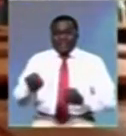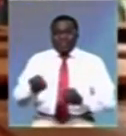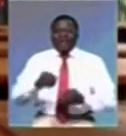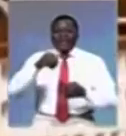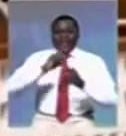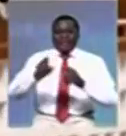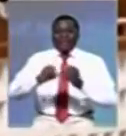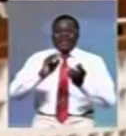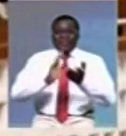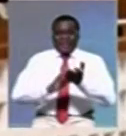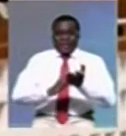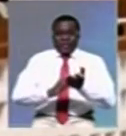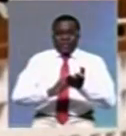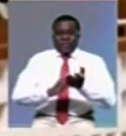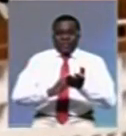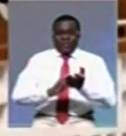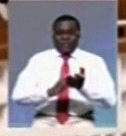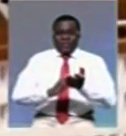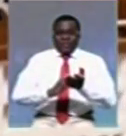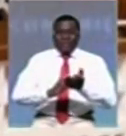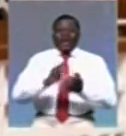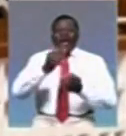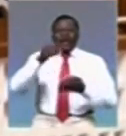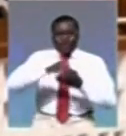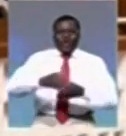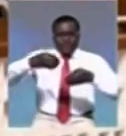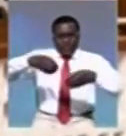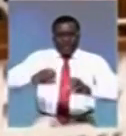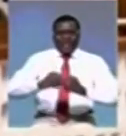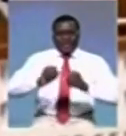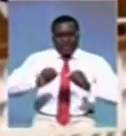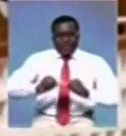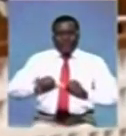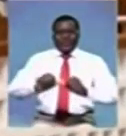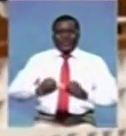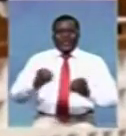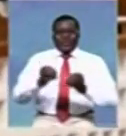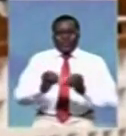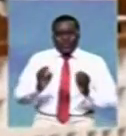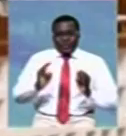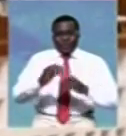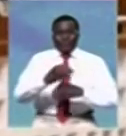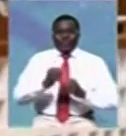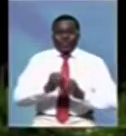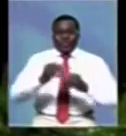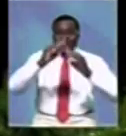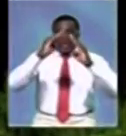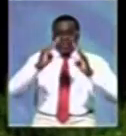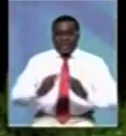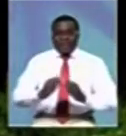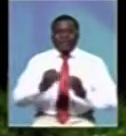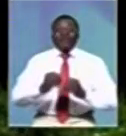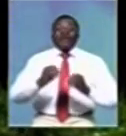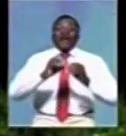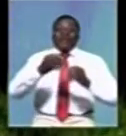l'EPP Dabankwaru, un module de 3 salles de classe plus bureau magasin et équipement et un bloc